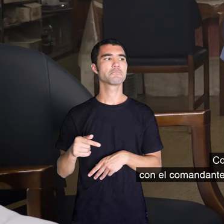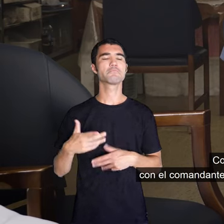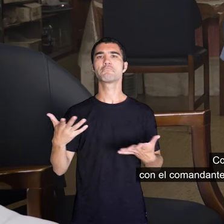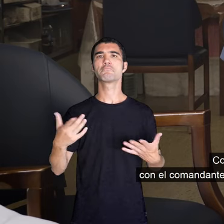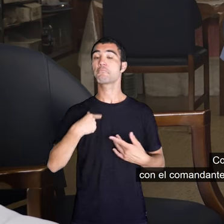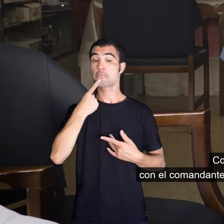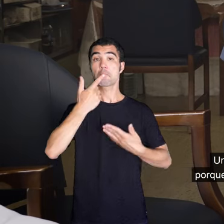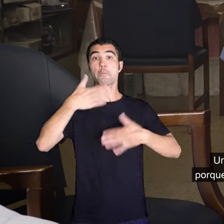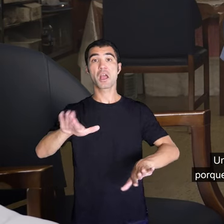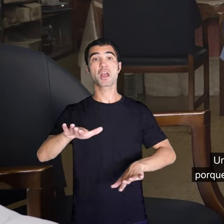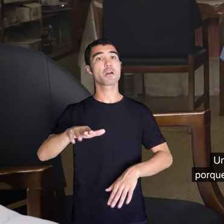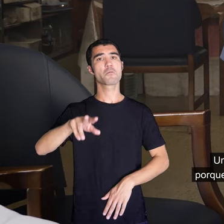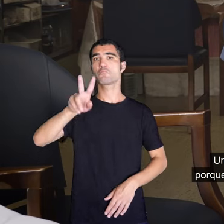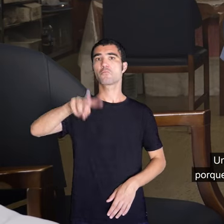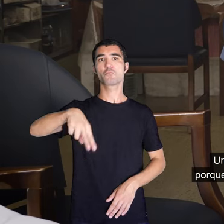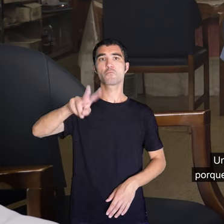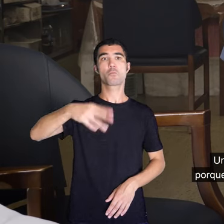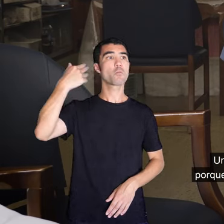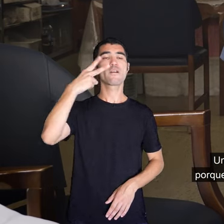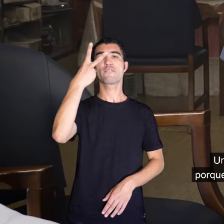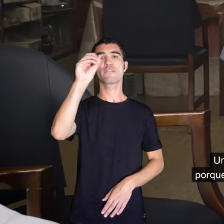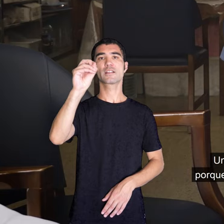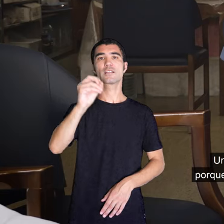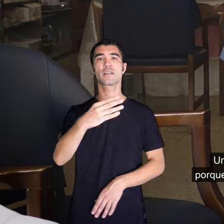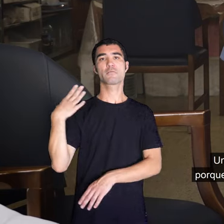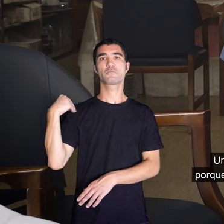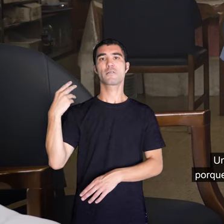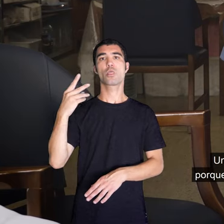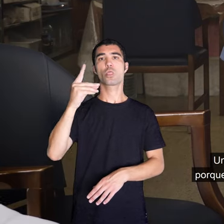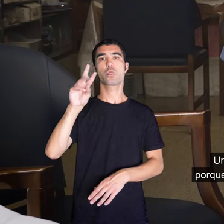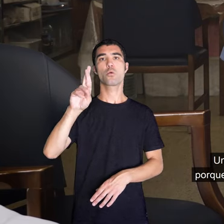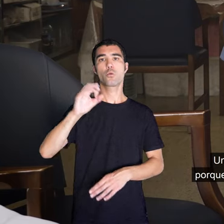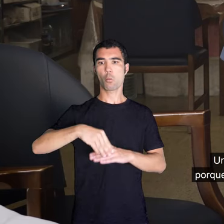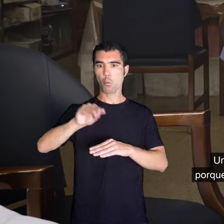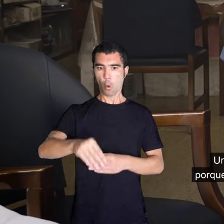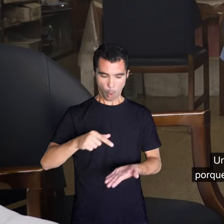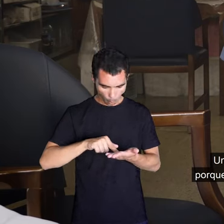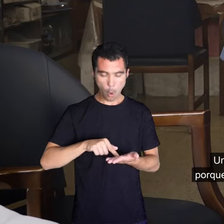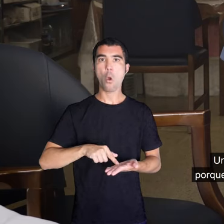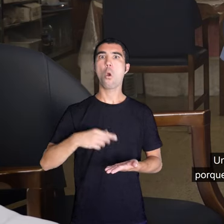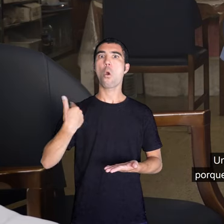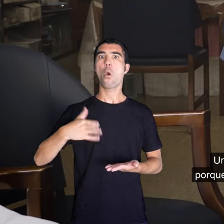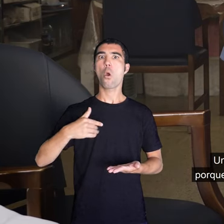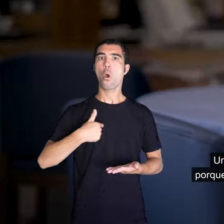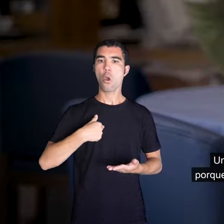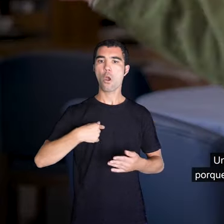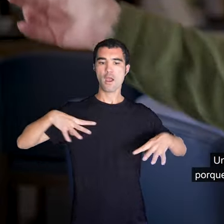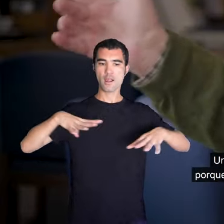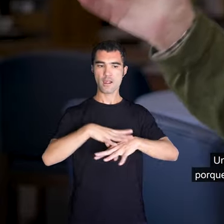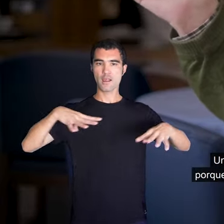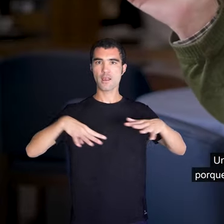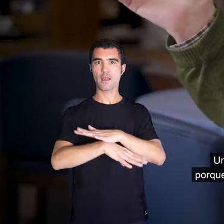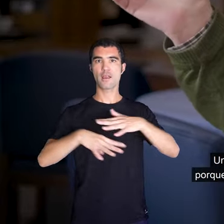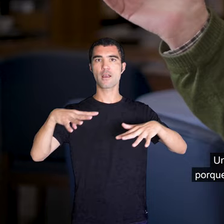no em puc dir. Un dia me posaren 20 duros de munta, que era una fortuna, perquè havia calat una xarxa dins